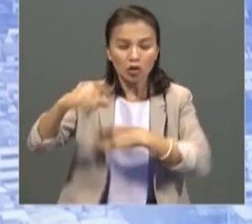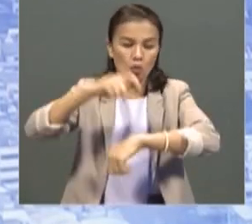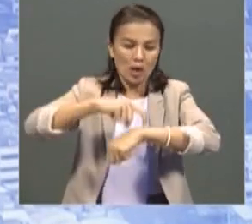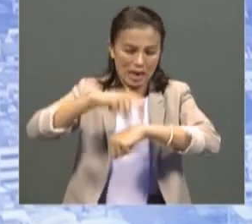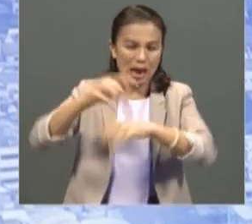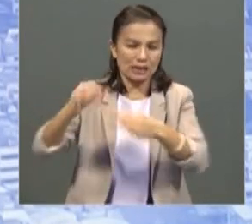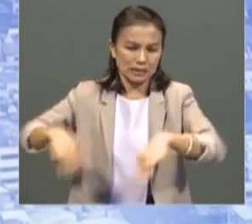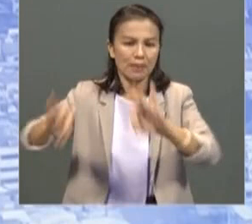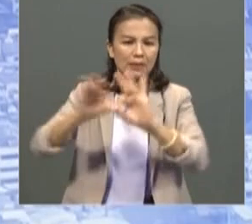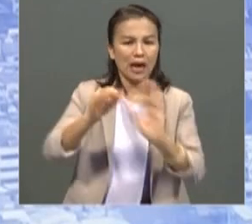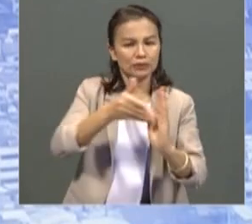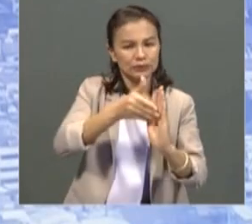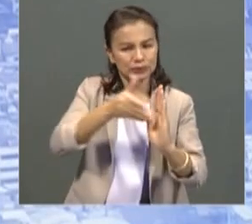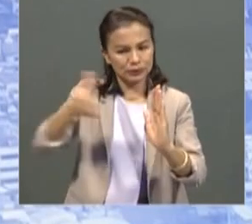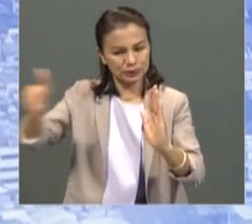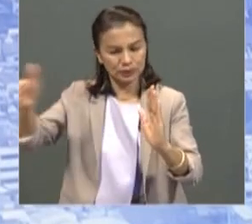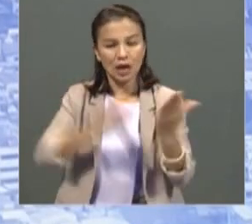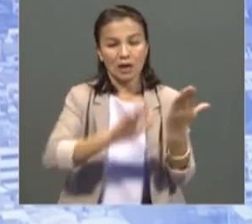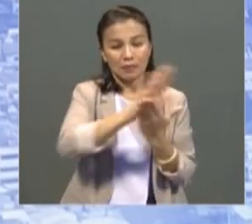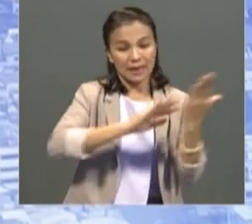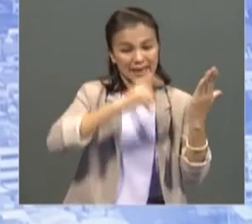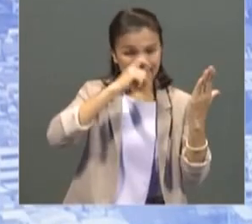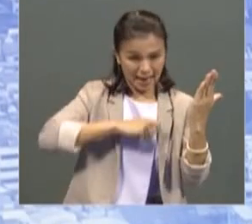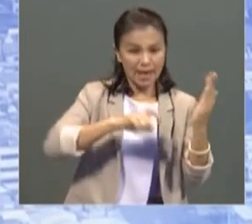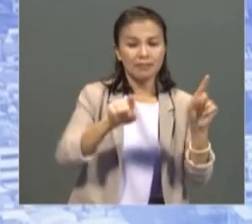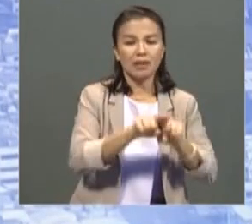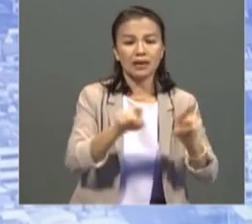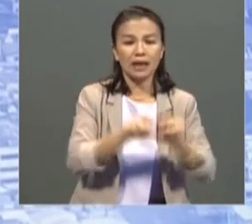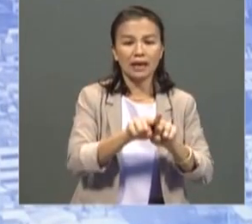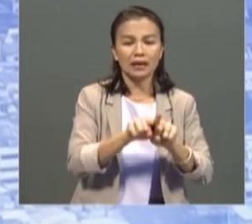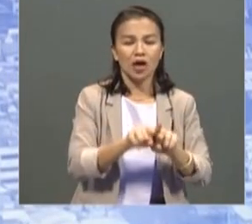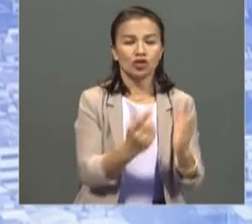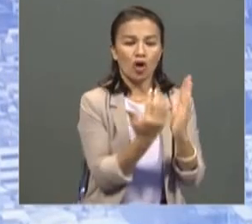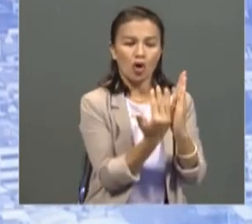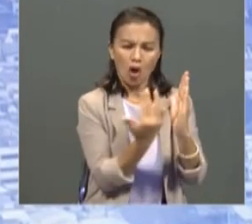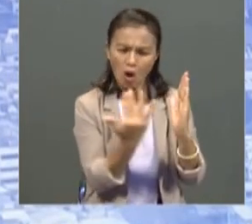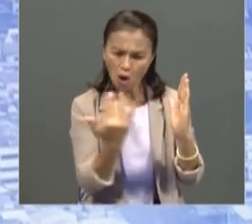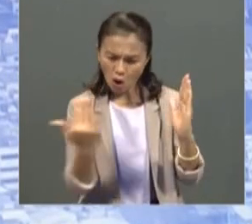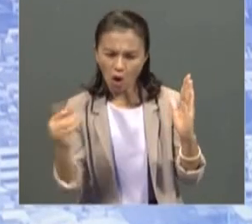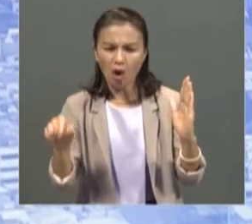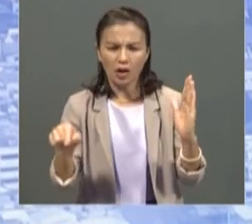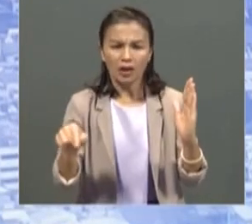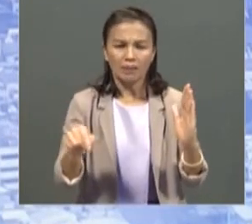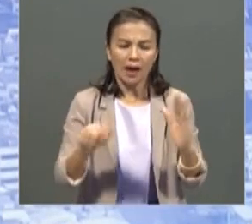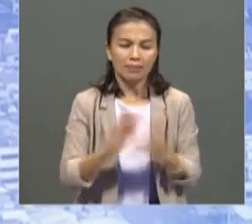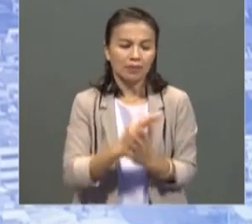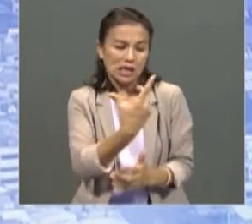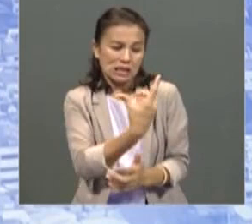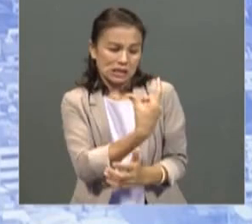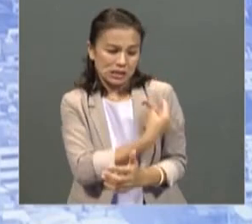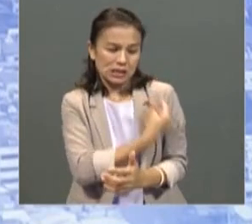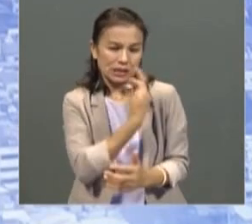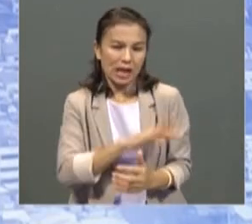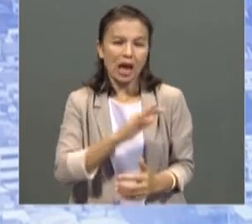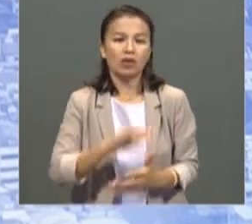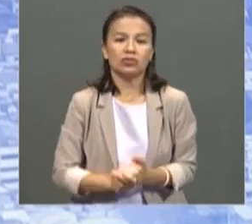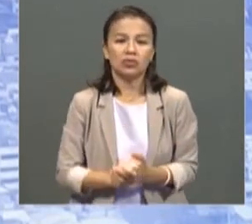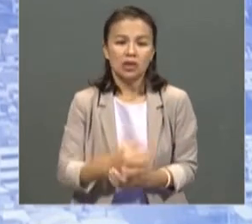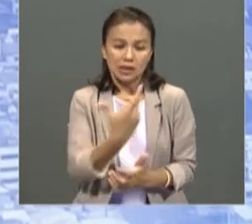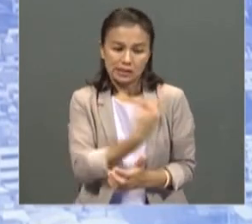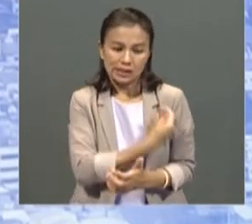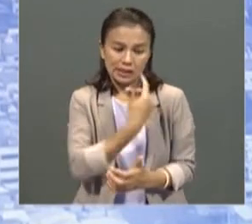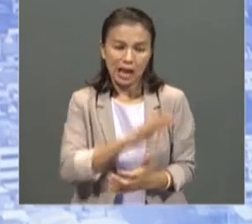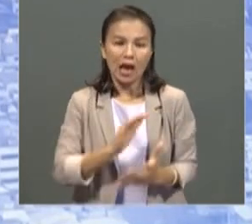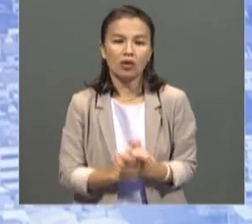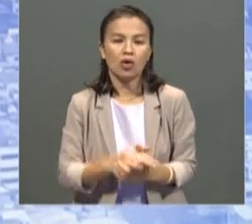ရှိအလုံးကတော့အချိန်ယူပြီးတော့အာကျွန်တော်တို့ကကြည့်ရပါတယ်စောင့်ကြည့်ရပါတယ်ကောက်ွက်ဆေးထိုးရတယ်အဲ့ကောက်ွက်ဆေးအလုံးလုံးတဲ့အချိန်ကြီးအချိန်ပေး